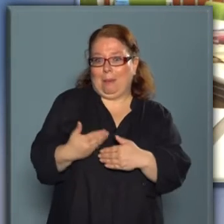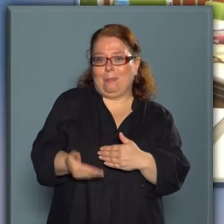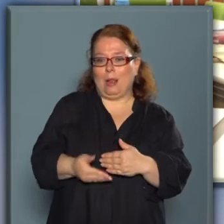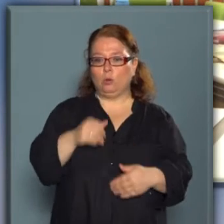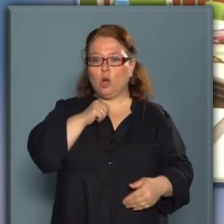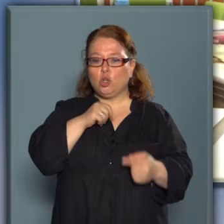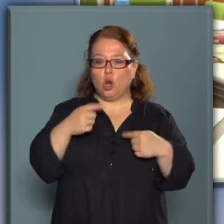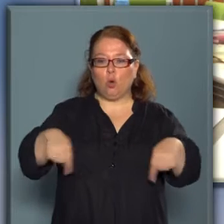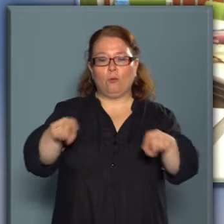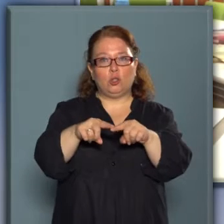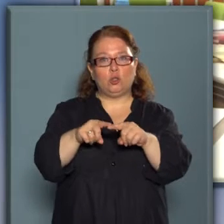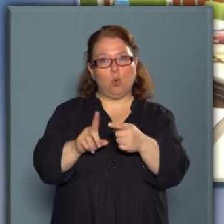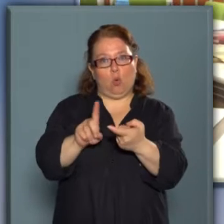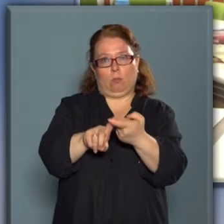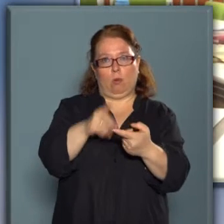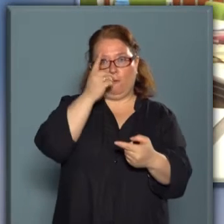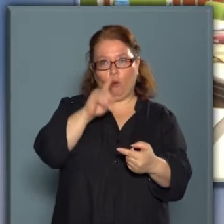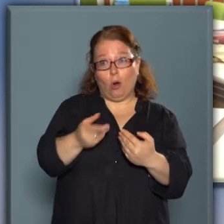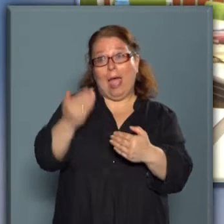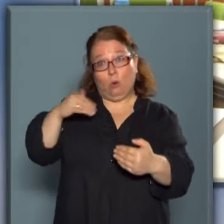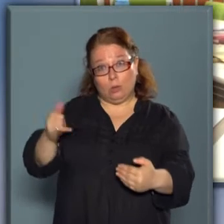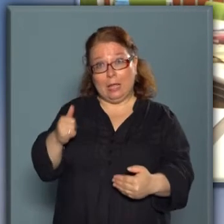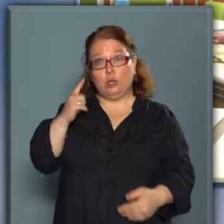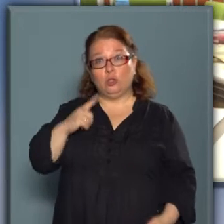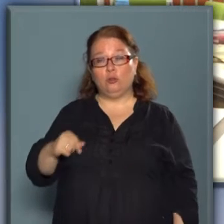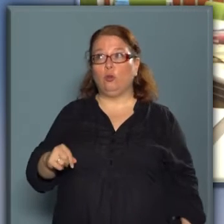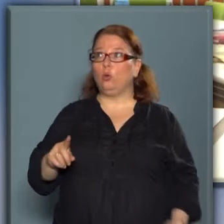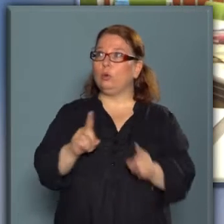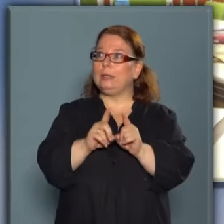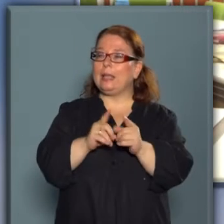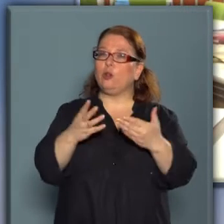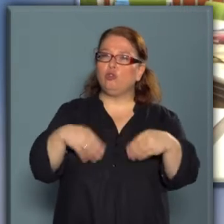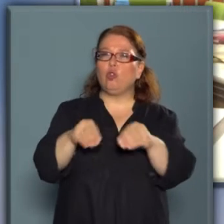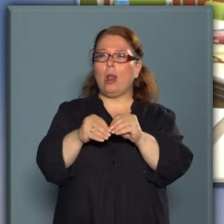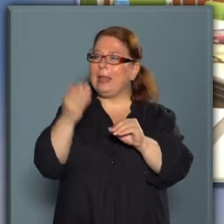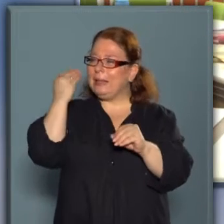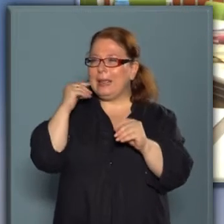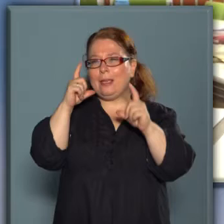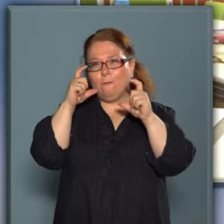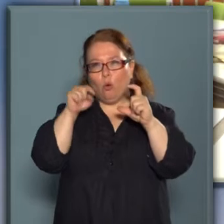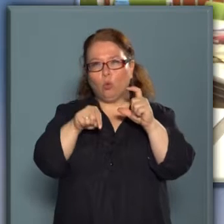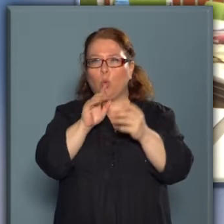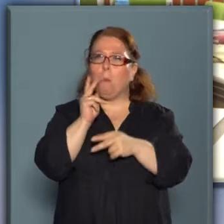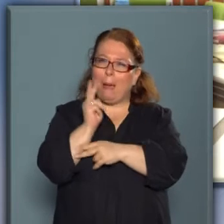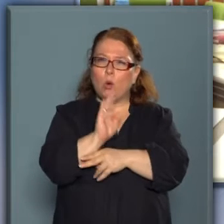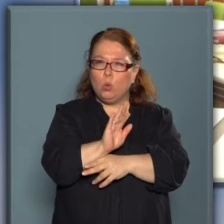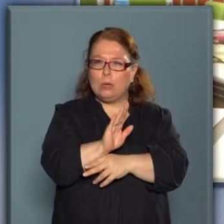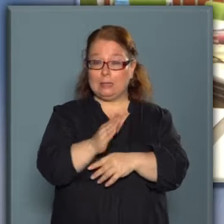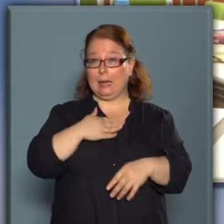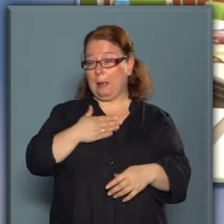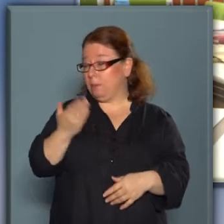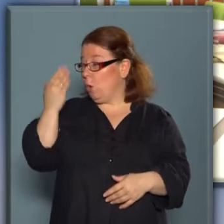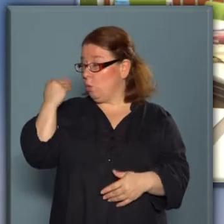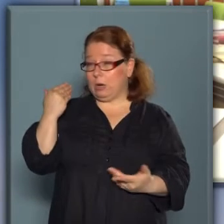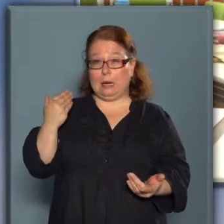mielőtt a Grassalkovics körhöz csatlakoztam volna, mindig volt egy ilyen, hogy a családi régi fotókat megőrizzük. Hát nekem